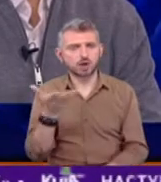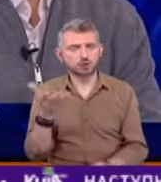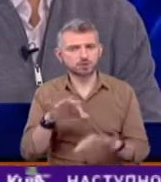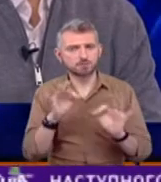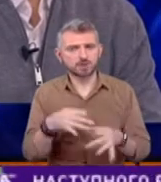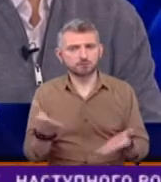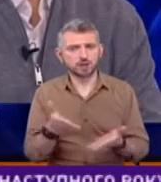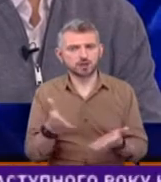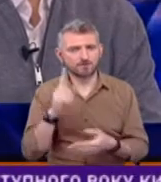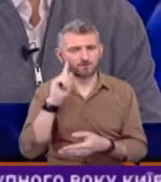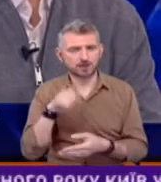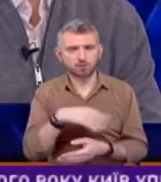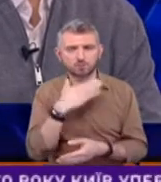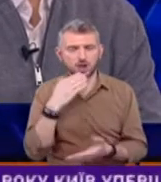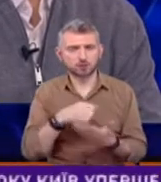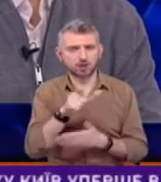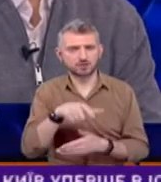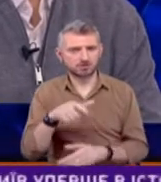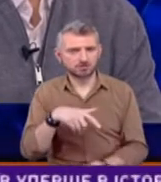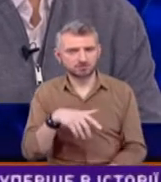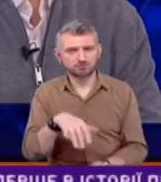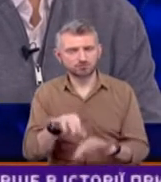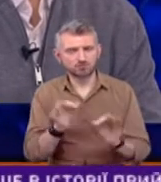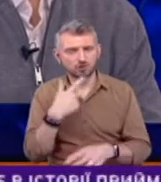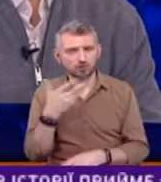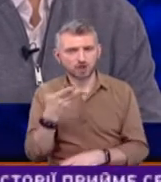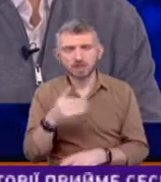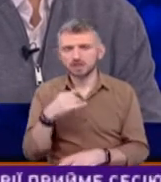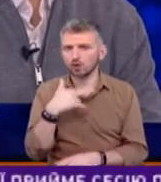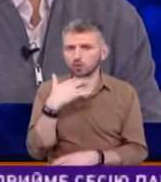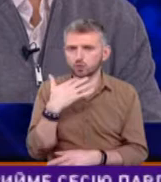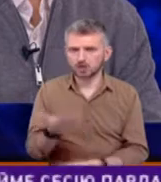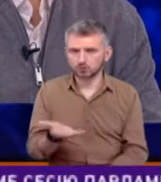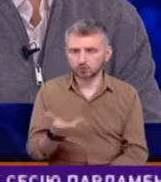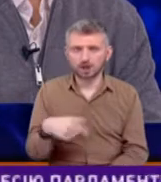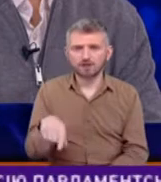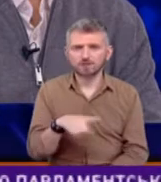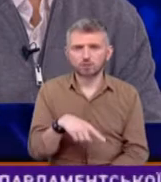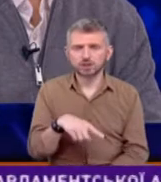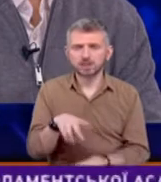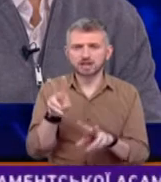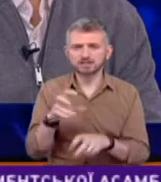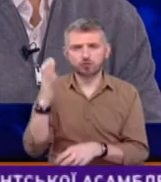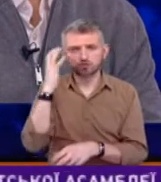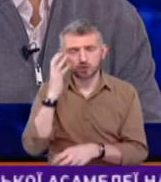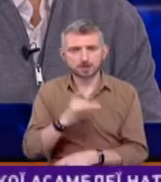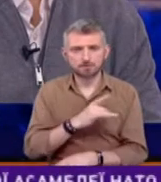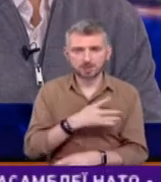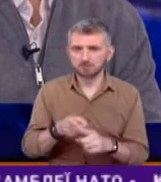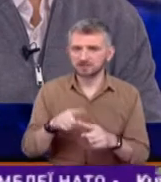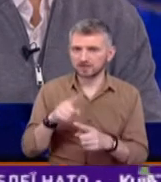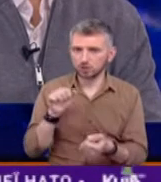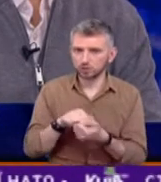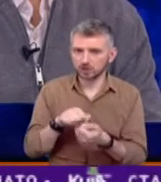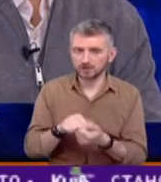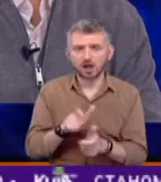яке володіють багато кандидатів, і так званою дурістю. Вони називають чорним білим, це дурість.